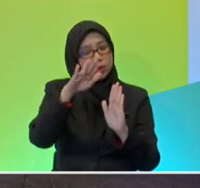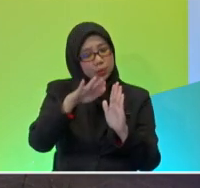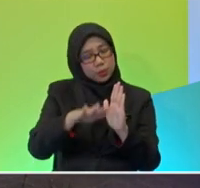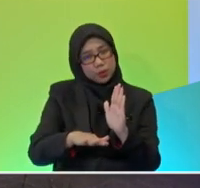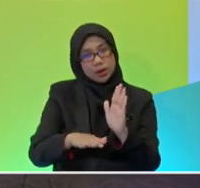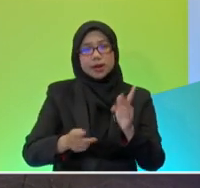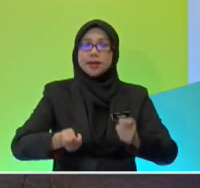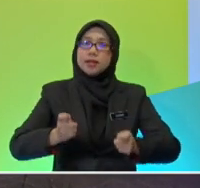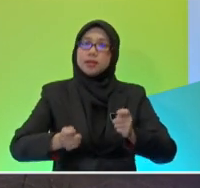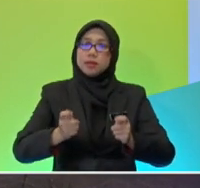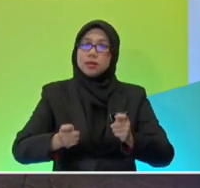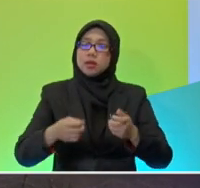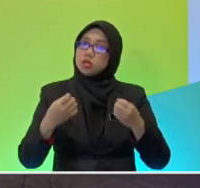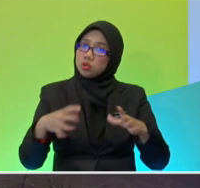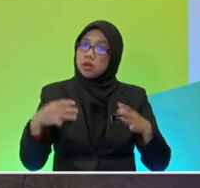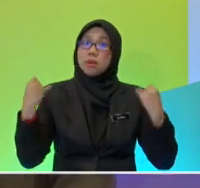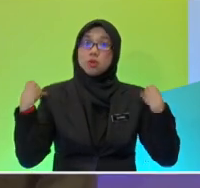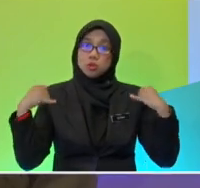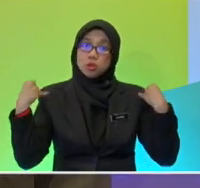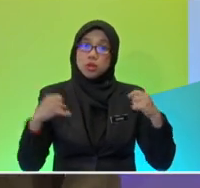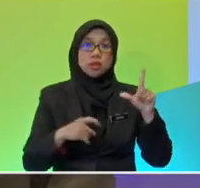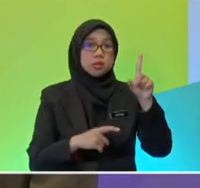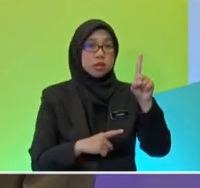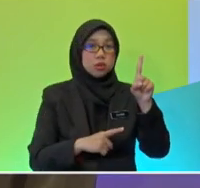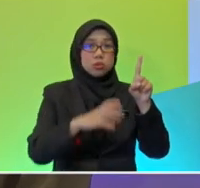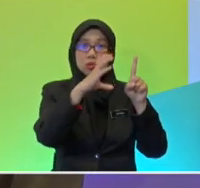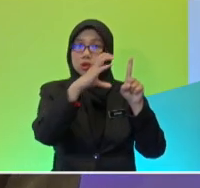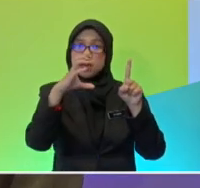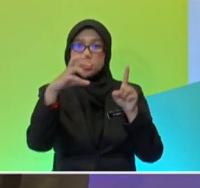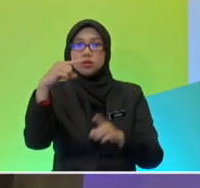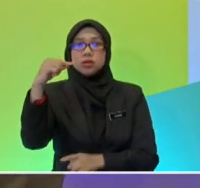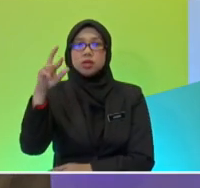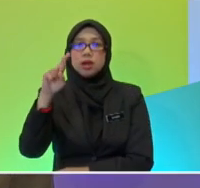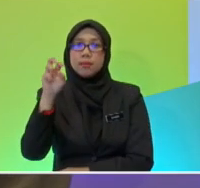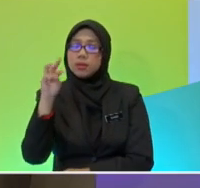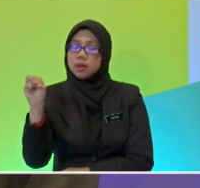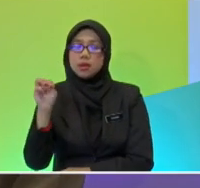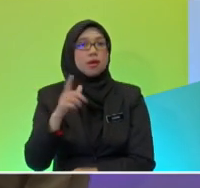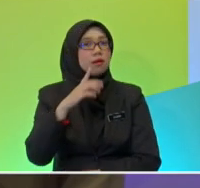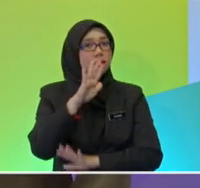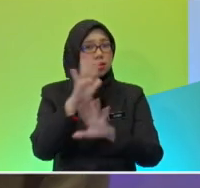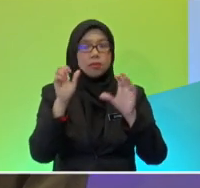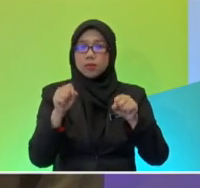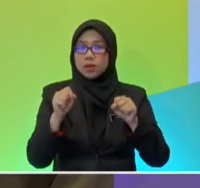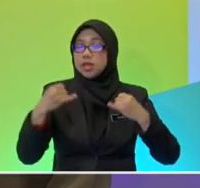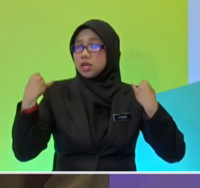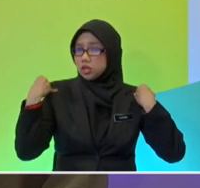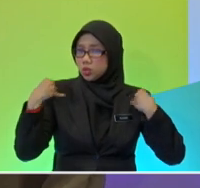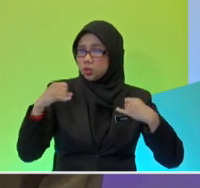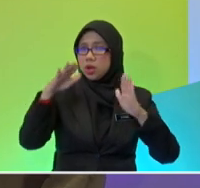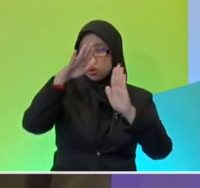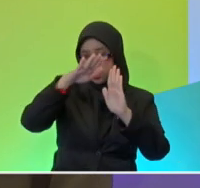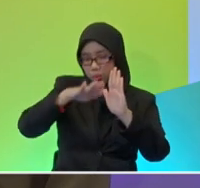karena tulis kakak nak jual satu gram juallah satu es krim Jangan jual 9 kg anak jual 9 program